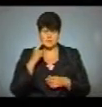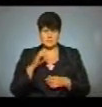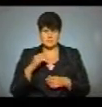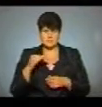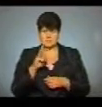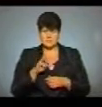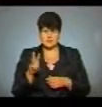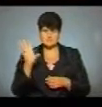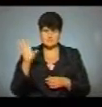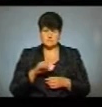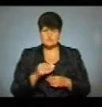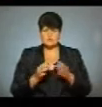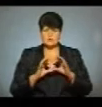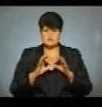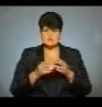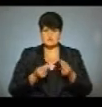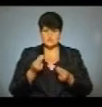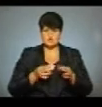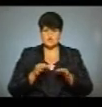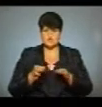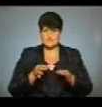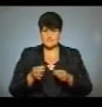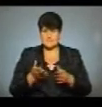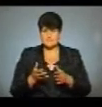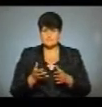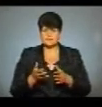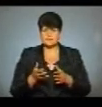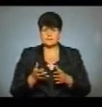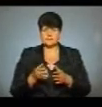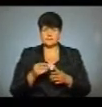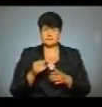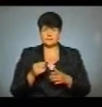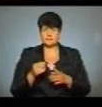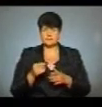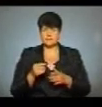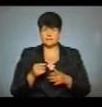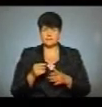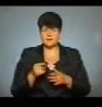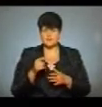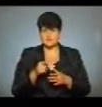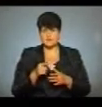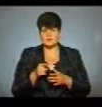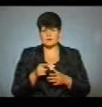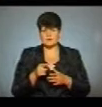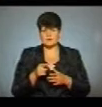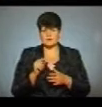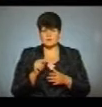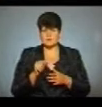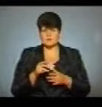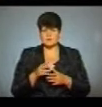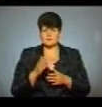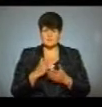з усього світу, власне кажучи, шахісти, починаючи від нижчих розрядів до кандидатів, до майстрів спорту. От там я в тому